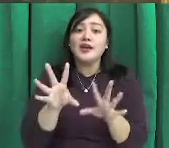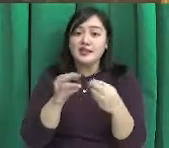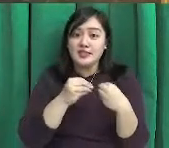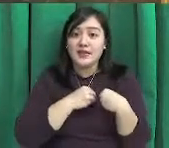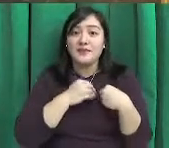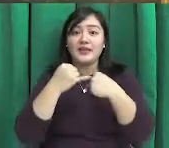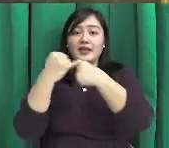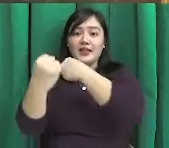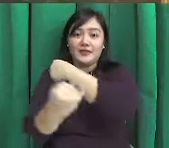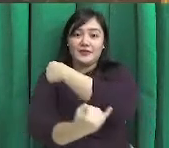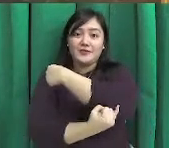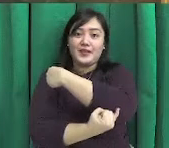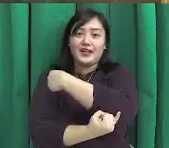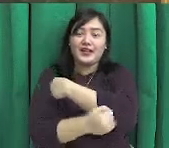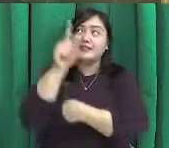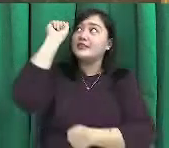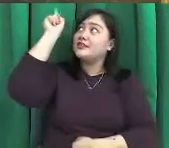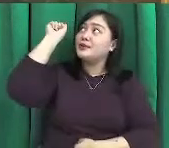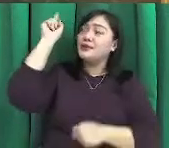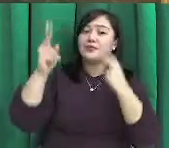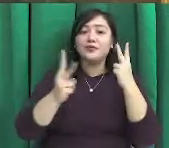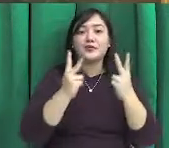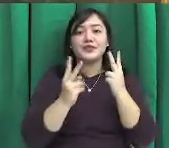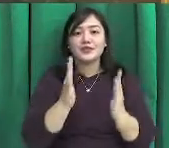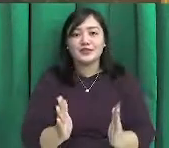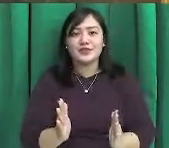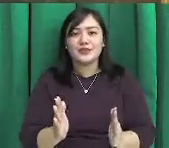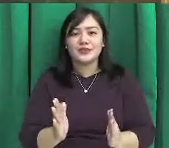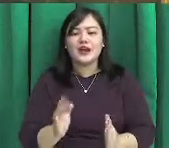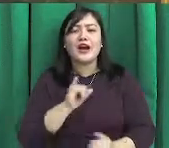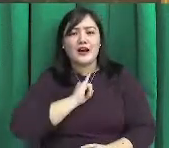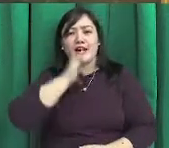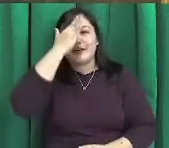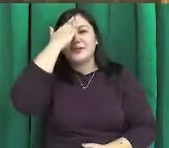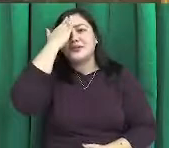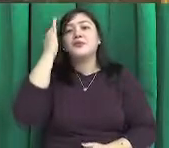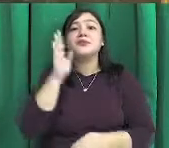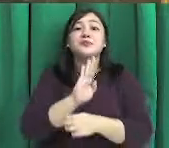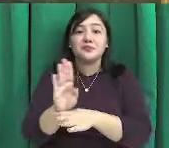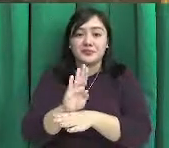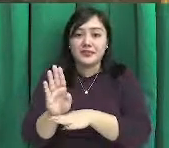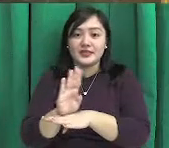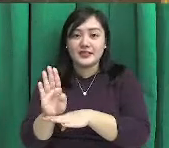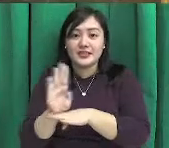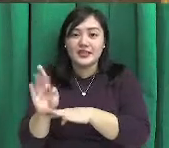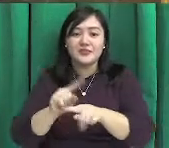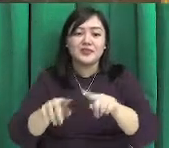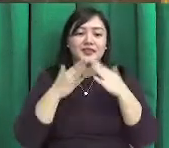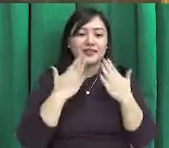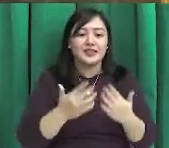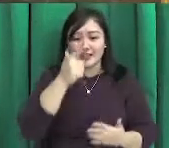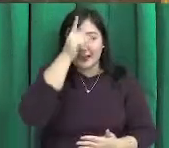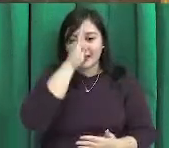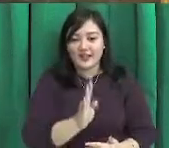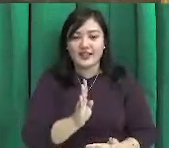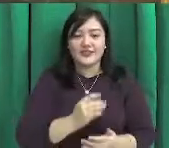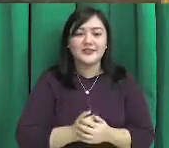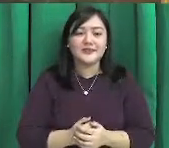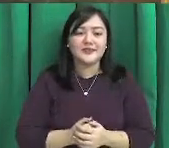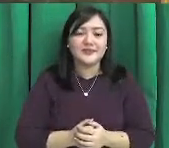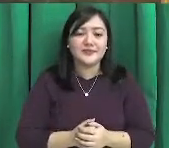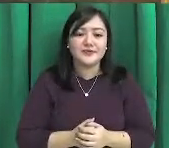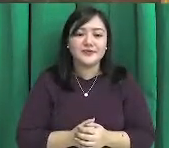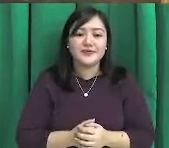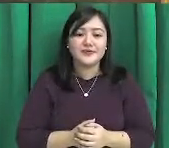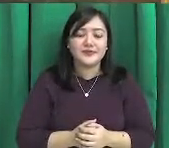atin. At alam ko, busy ka rin pero salamat. Kasi, alam mo, mga kapatid, kaya tayo may